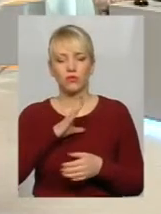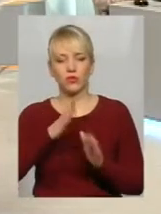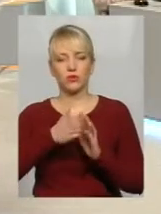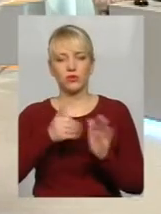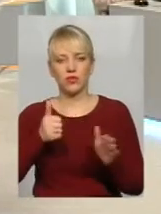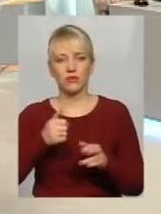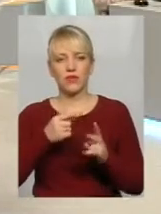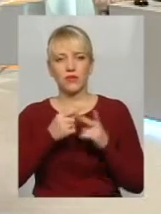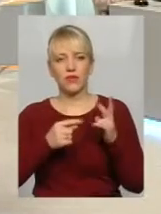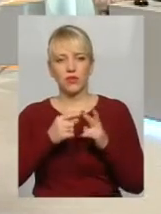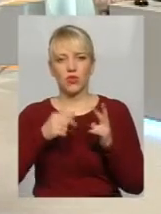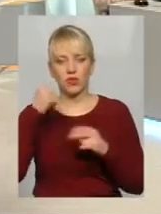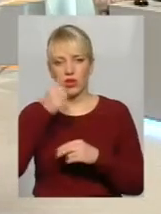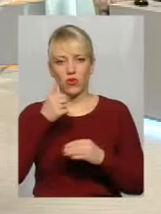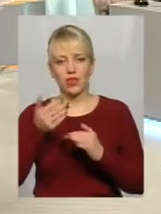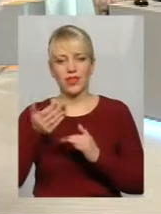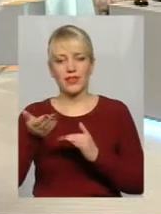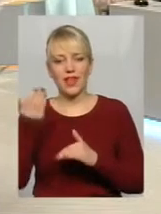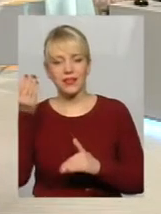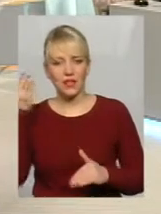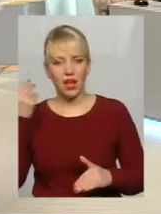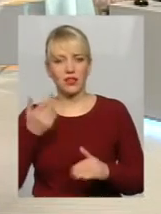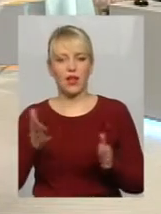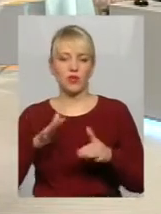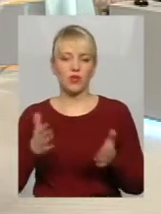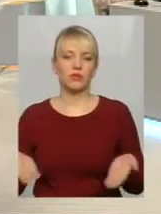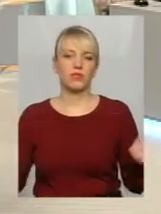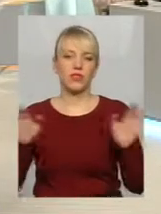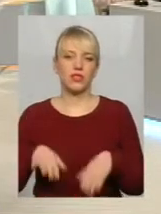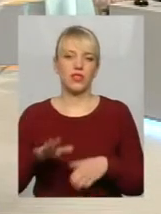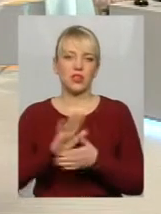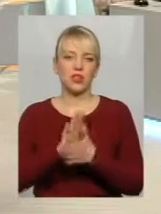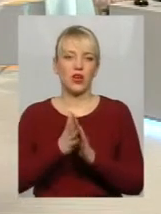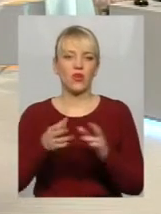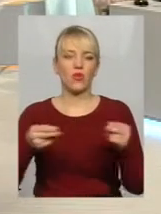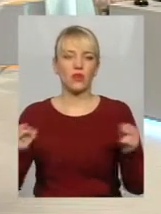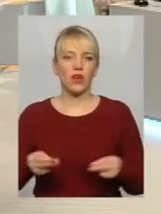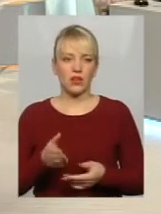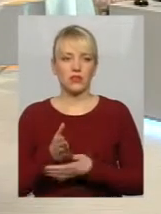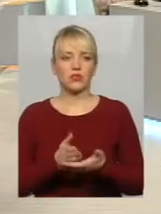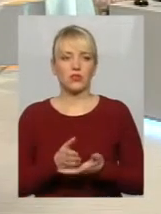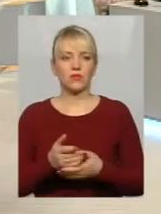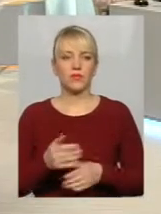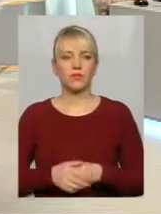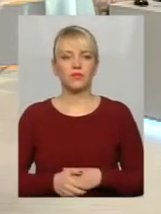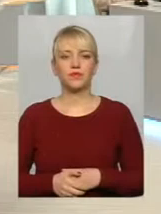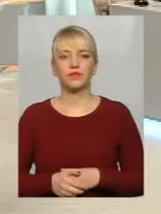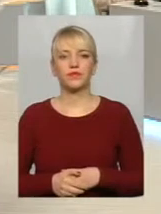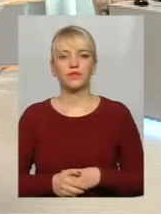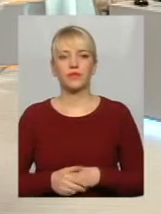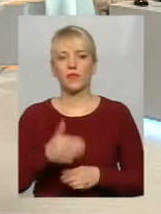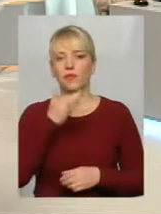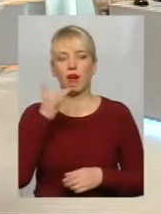там півтора року назад, потім все ж таки залишалися там на контрактній службі, тобто продовжили служити? Я зрозумів, служити. Багато